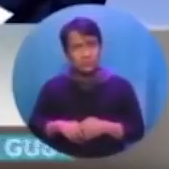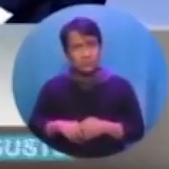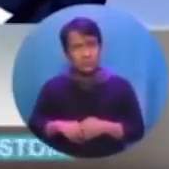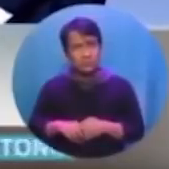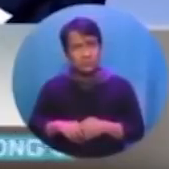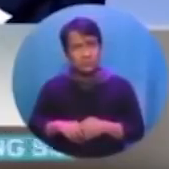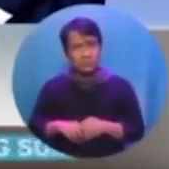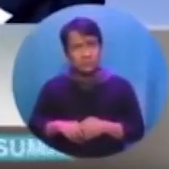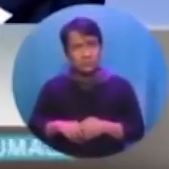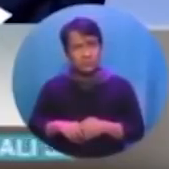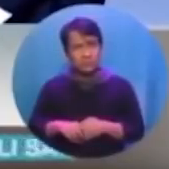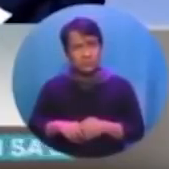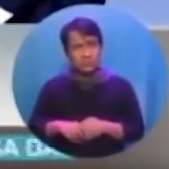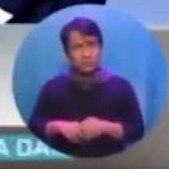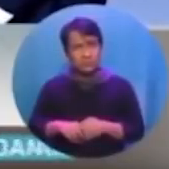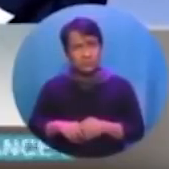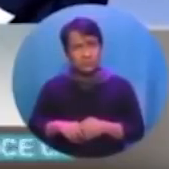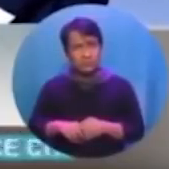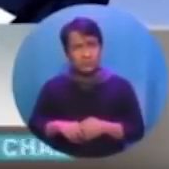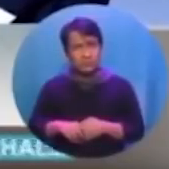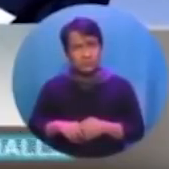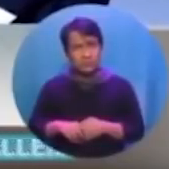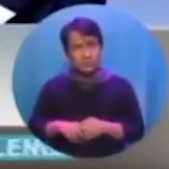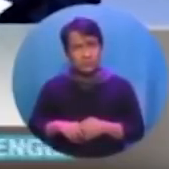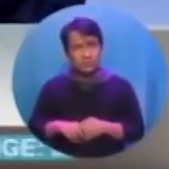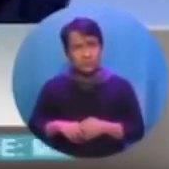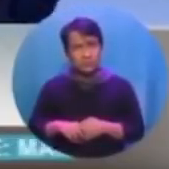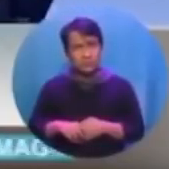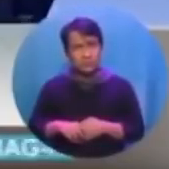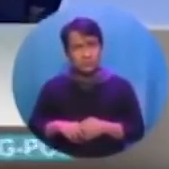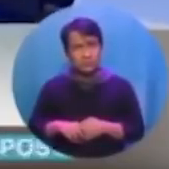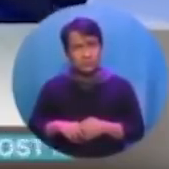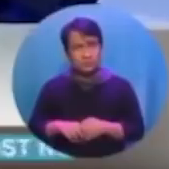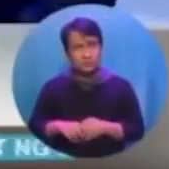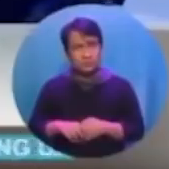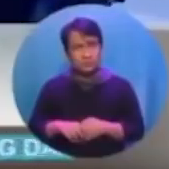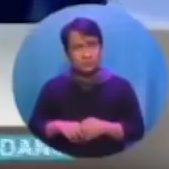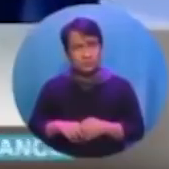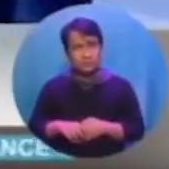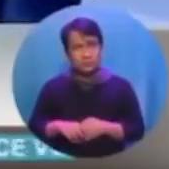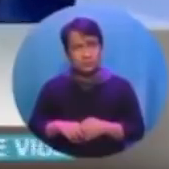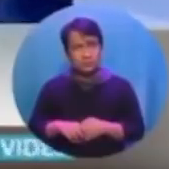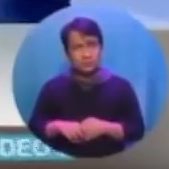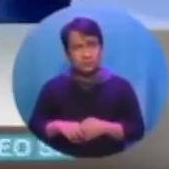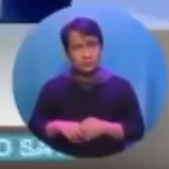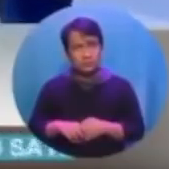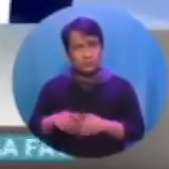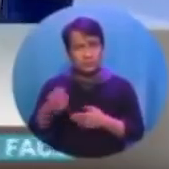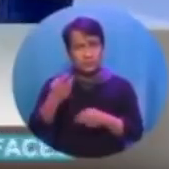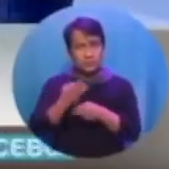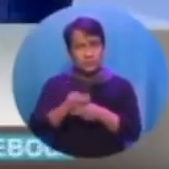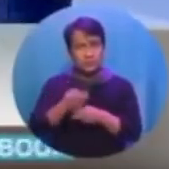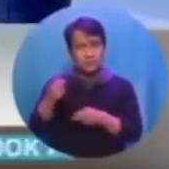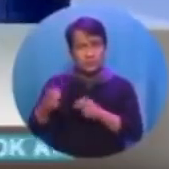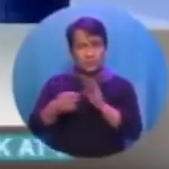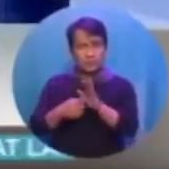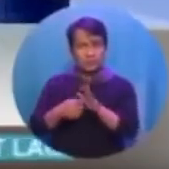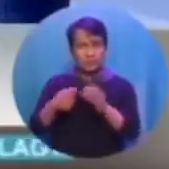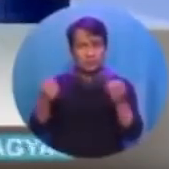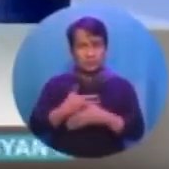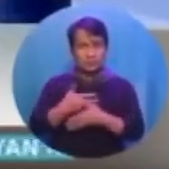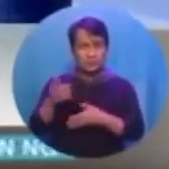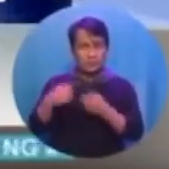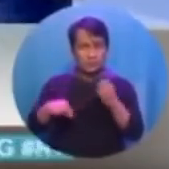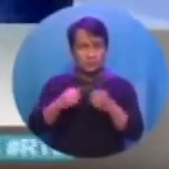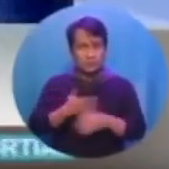Nay. Oh, Idol. Okay, sige. Nay, I'll let you go, Nay. Ayoko nang pahirapan ka pa. At alam ko,